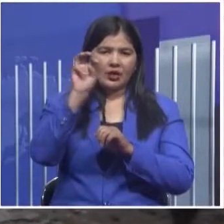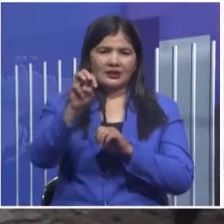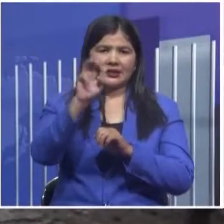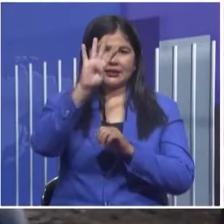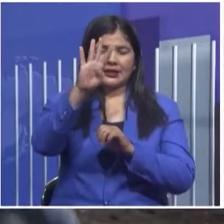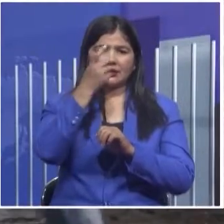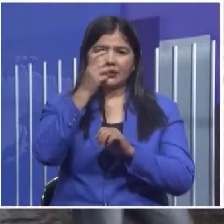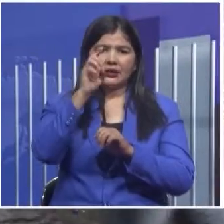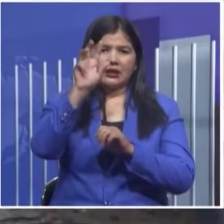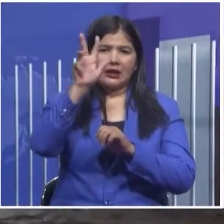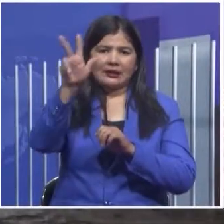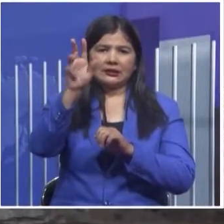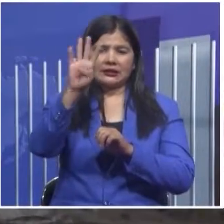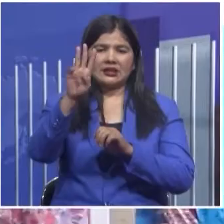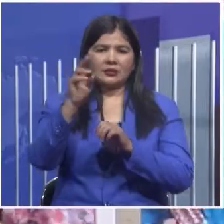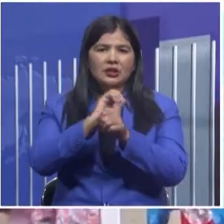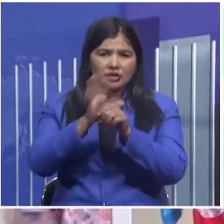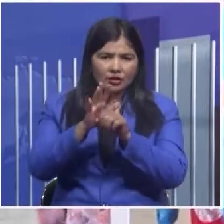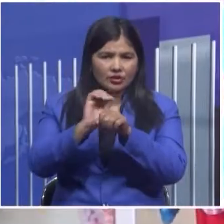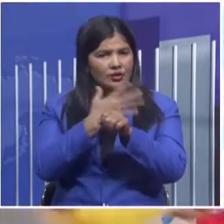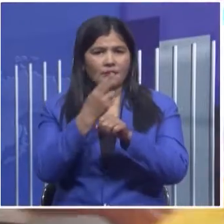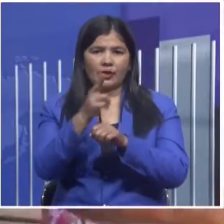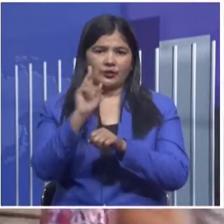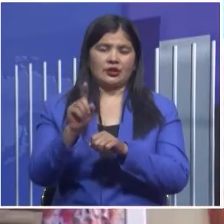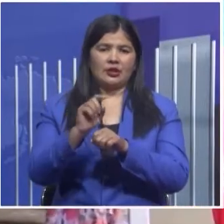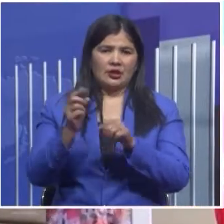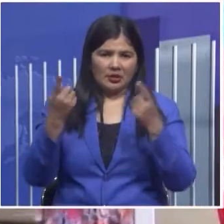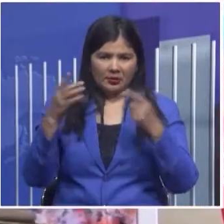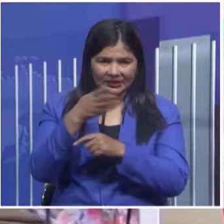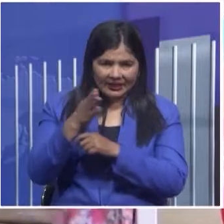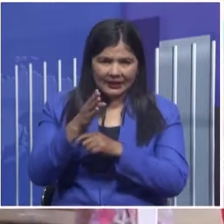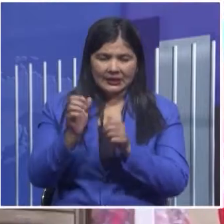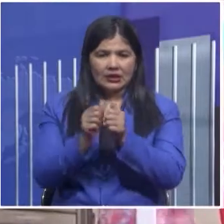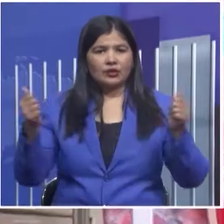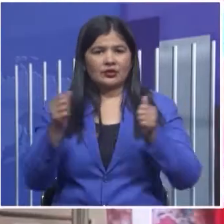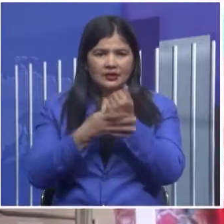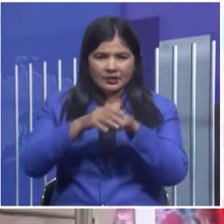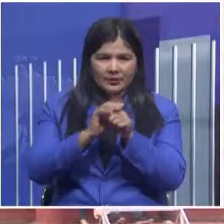9,483 जनामा संक्रमण पुष्टि भएको थियो। स्वास्थ्य तथा जनसङ्ख्या मन्त्रालयका अनुसार देशभरमा गरी